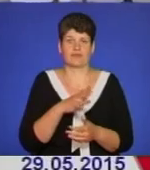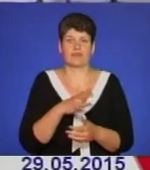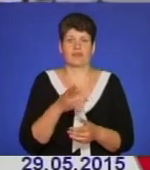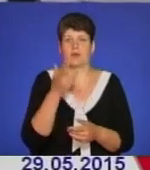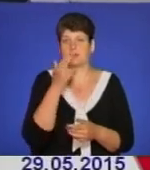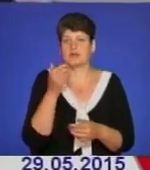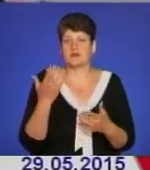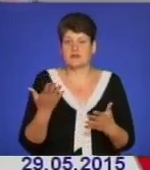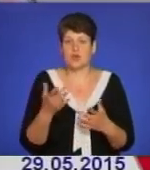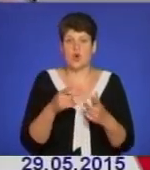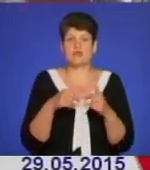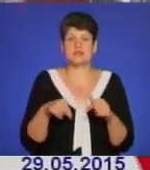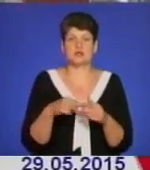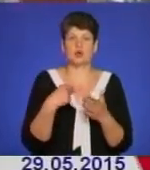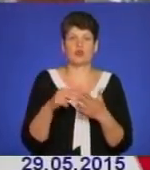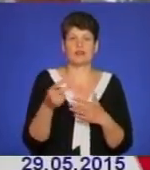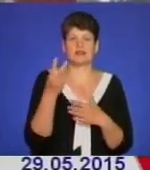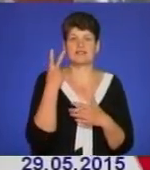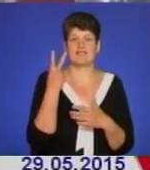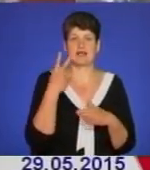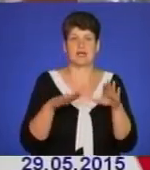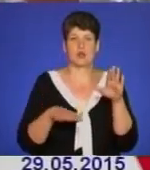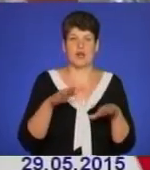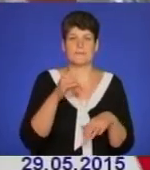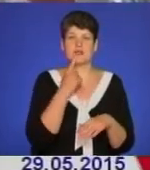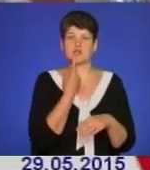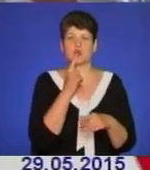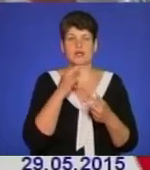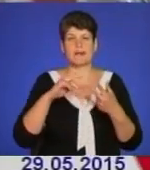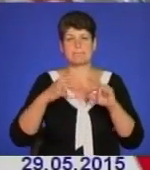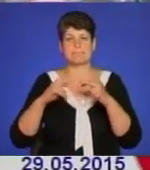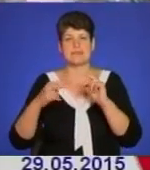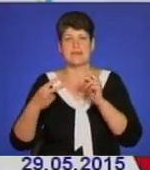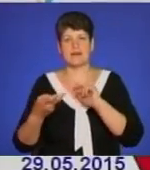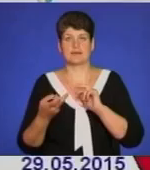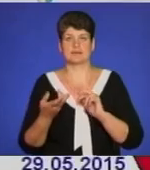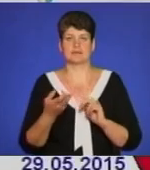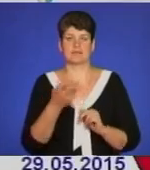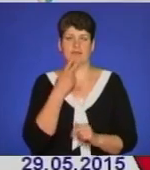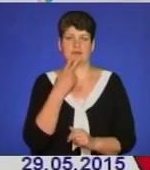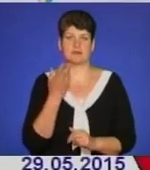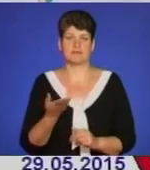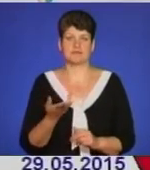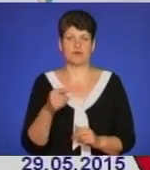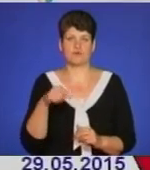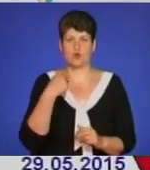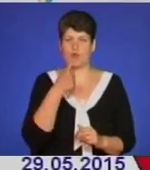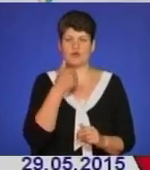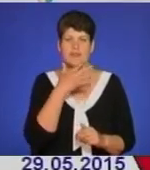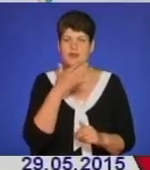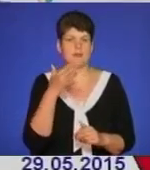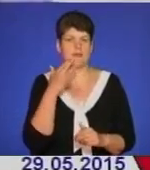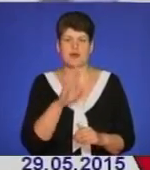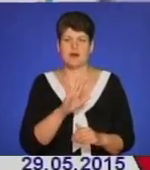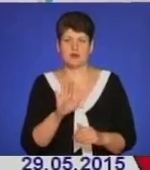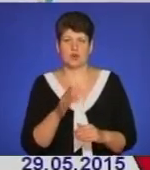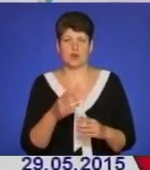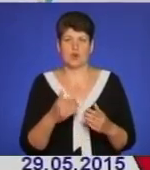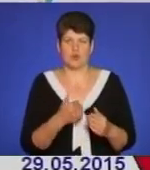Організатори акції закупили більше 2 кілограмів цукерок, які обмінювали на цигарки. В цьому році не дуже багато охочих міняти,